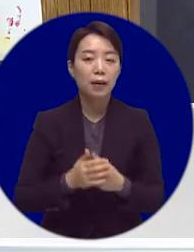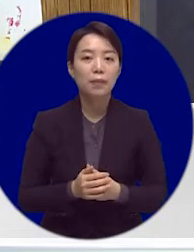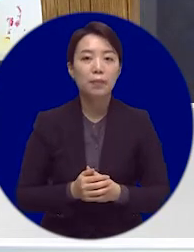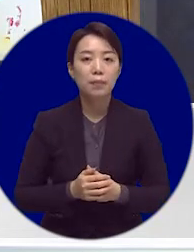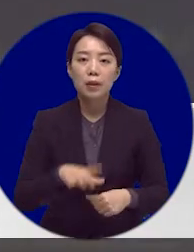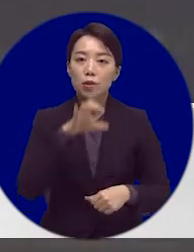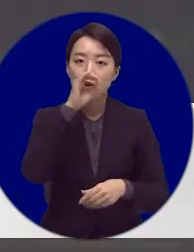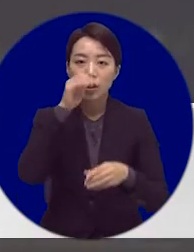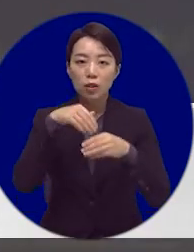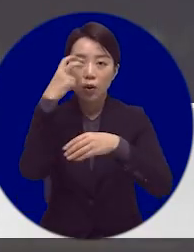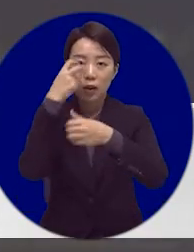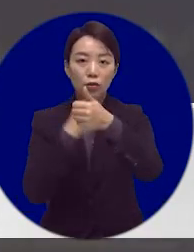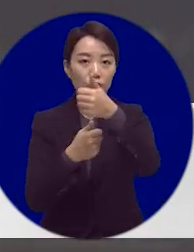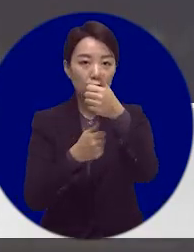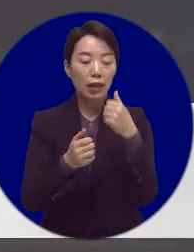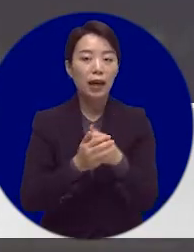됩니다.